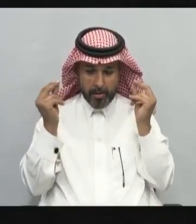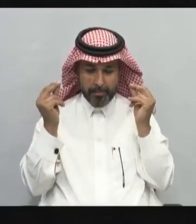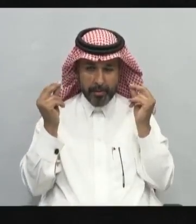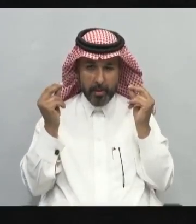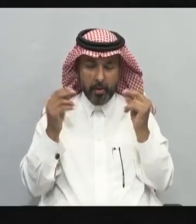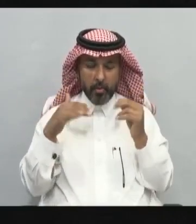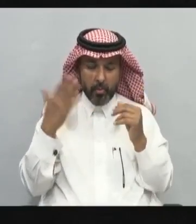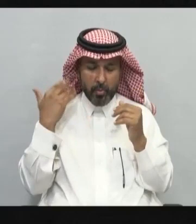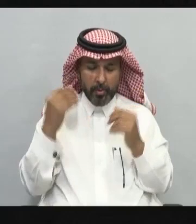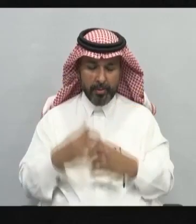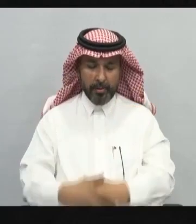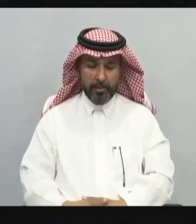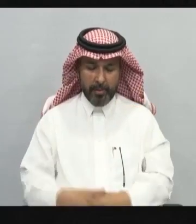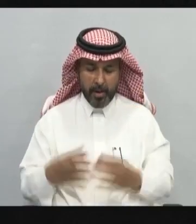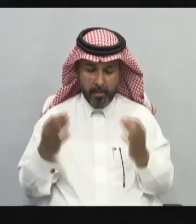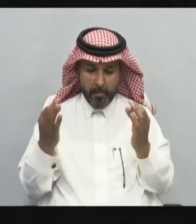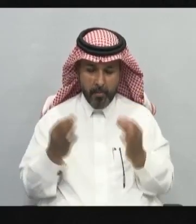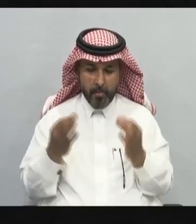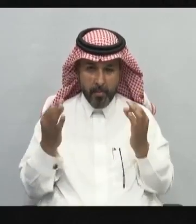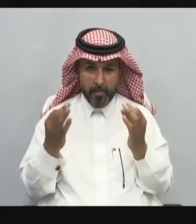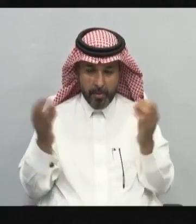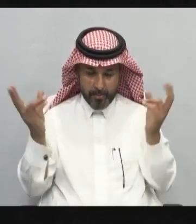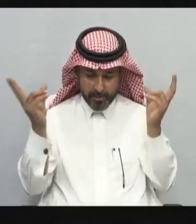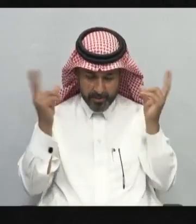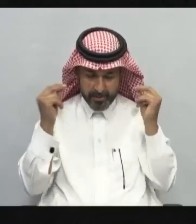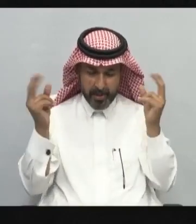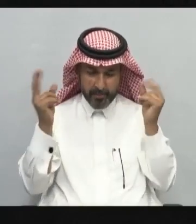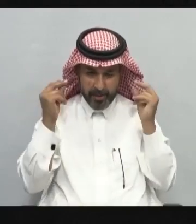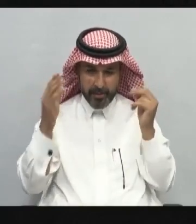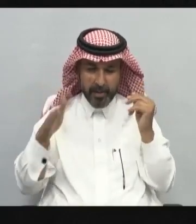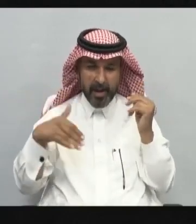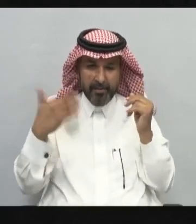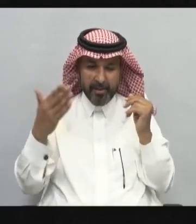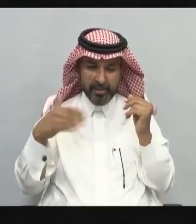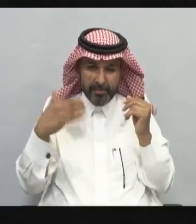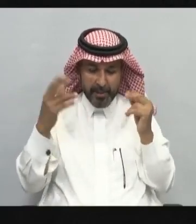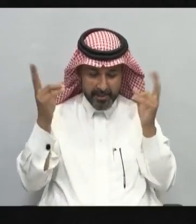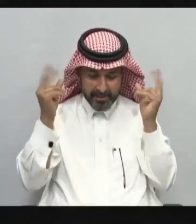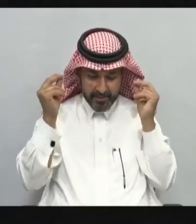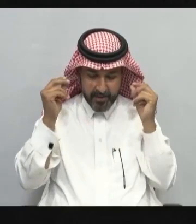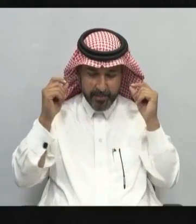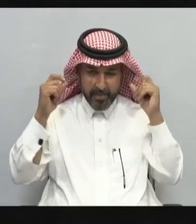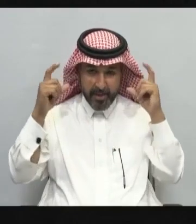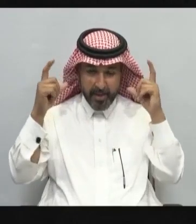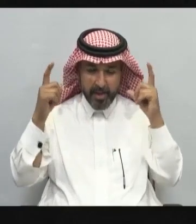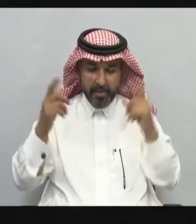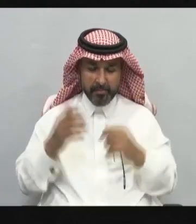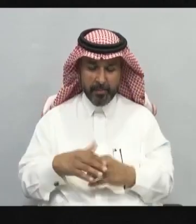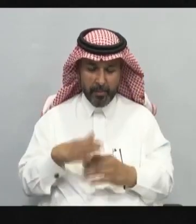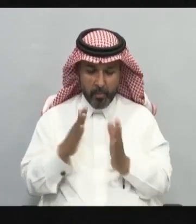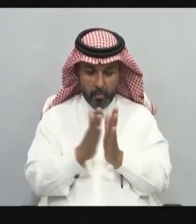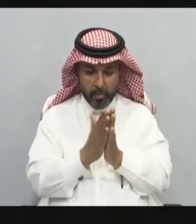ذلك كله وانما هذا من باب الاثراء ومن باب استذكار ما سبق دراسته فارجعوا الى الكتاب